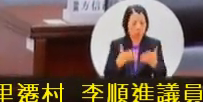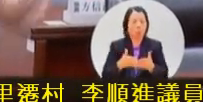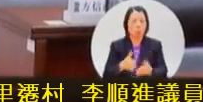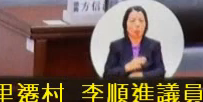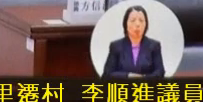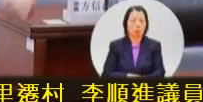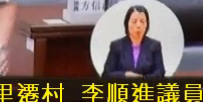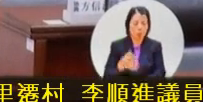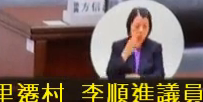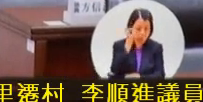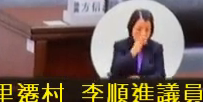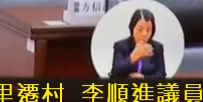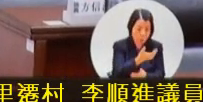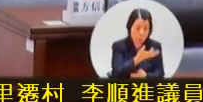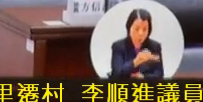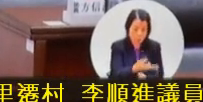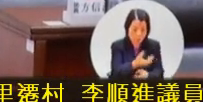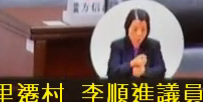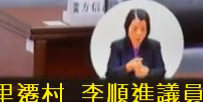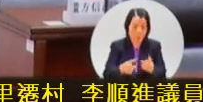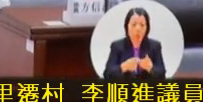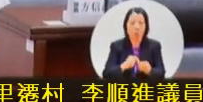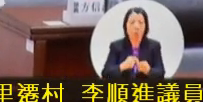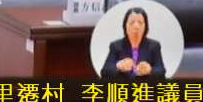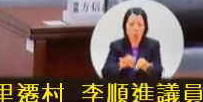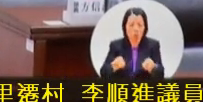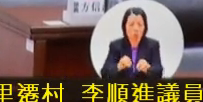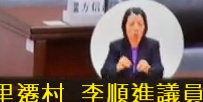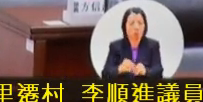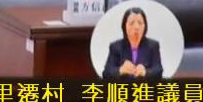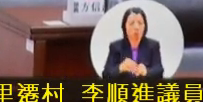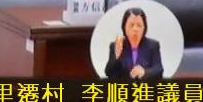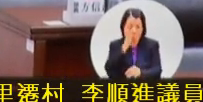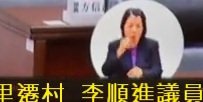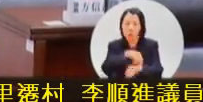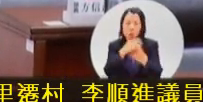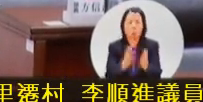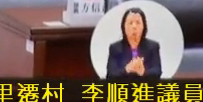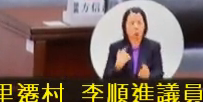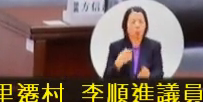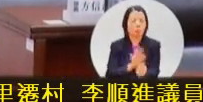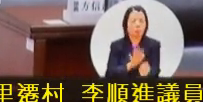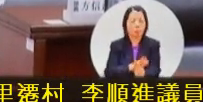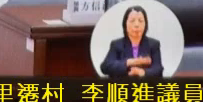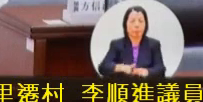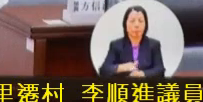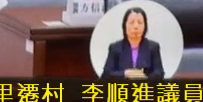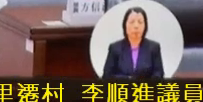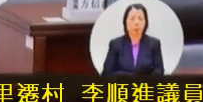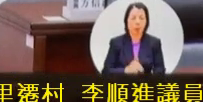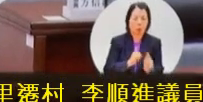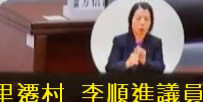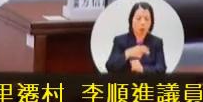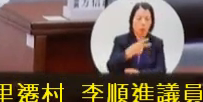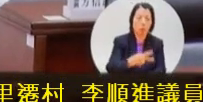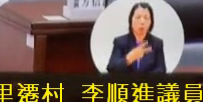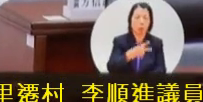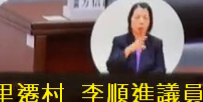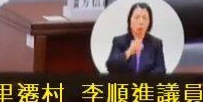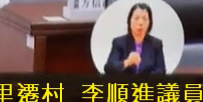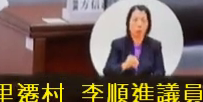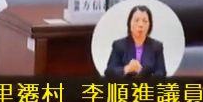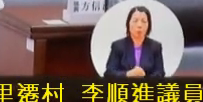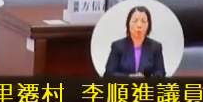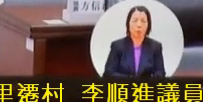办法，来评价我报告一下啊，你简单报告一下好了。有市民朋友，20000个、2000亿、8000亿的产